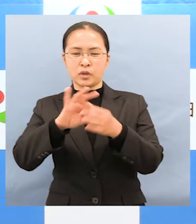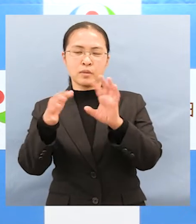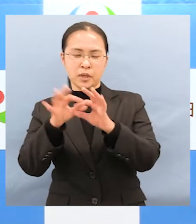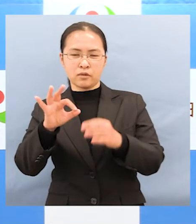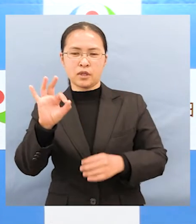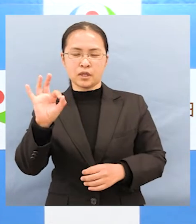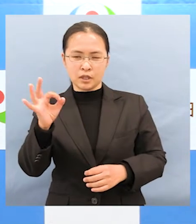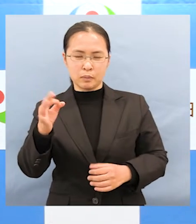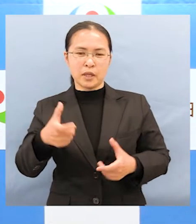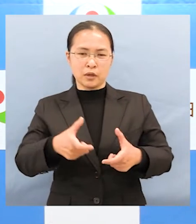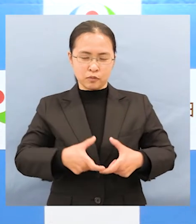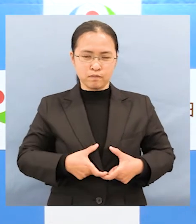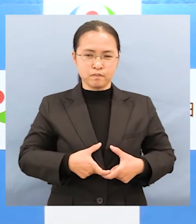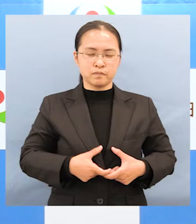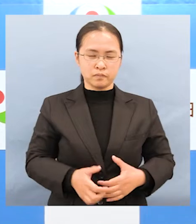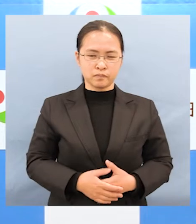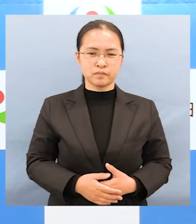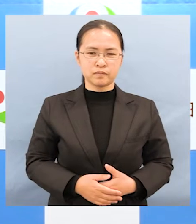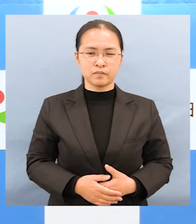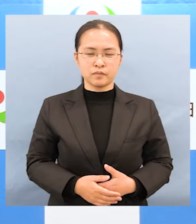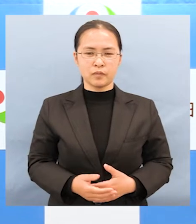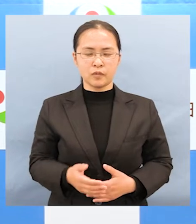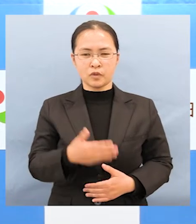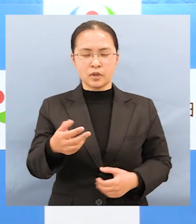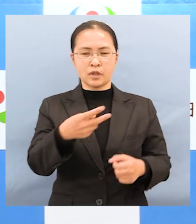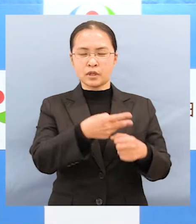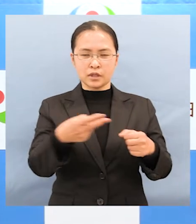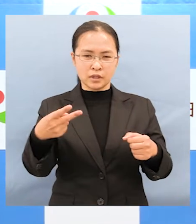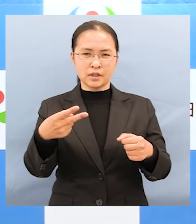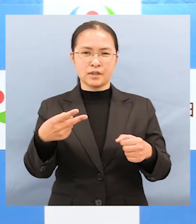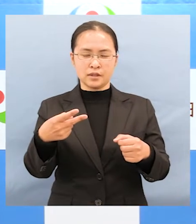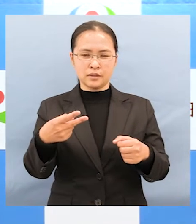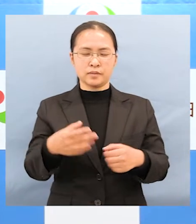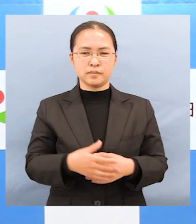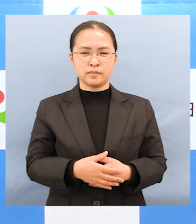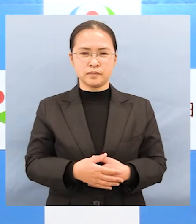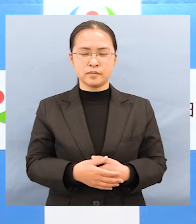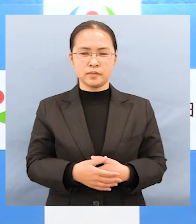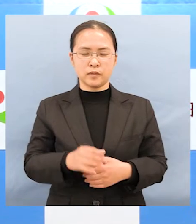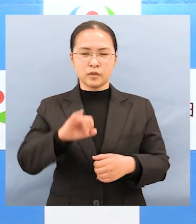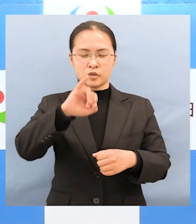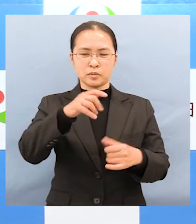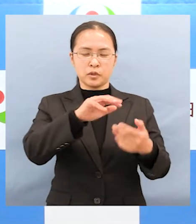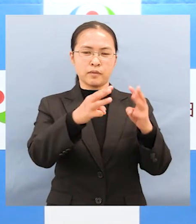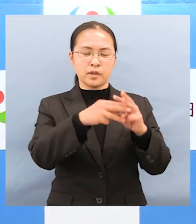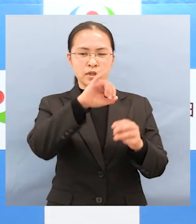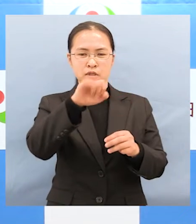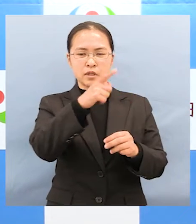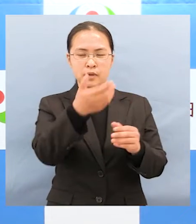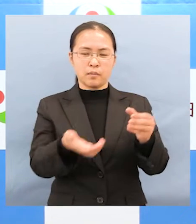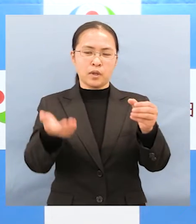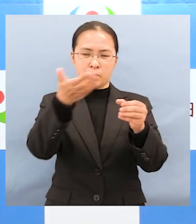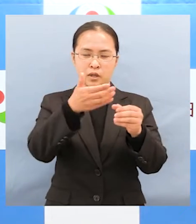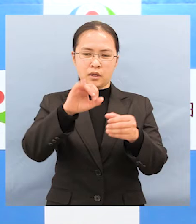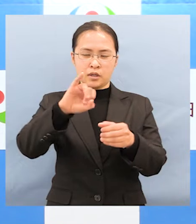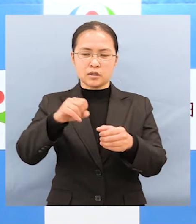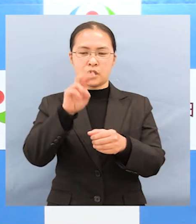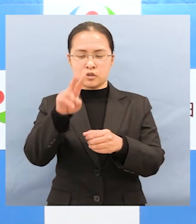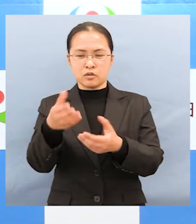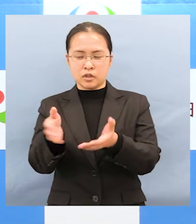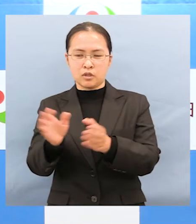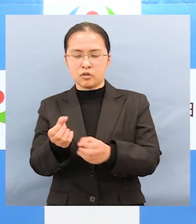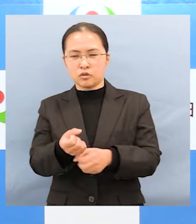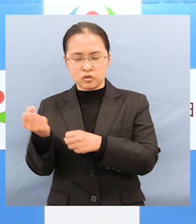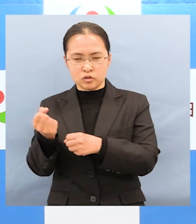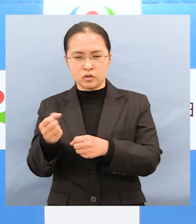になりました。続きましてどんどんいきます。第2位はジュビロ磐田 J1 昇格、 J2 リーグ優勝決